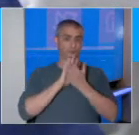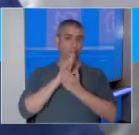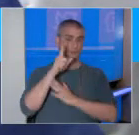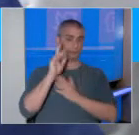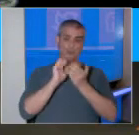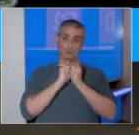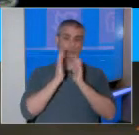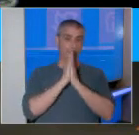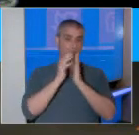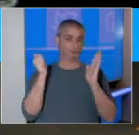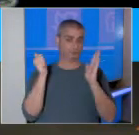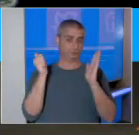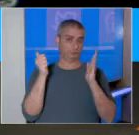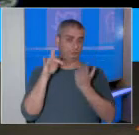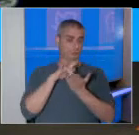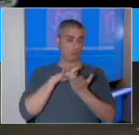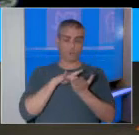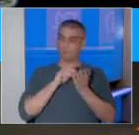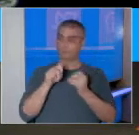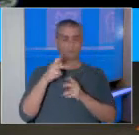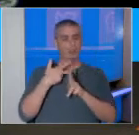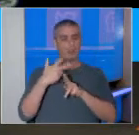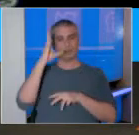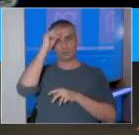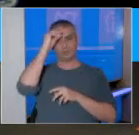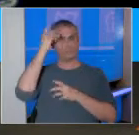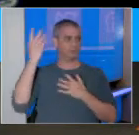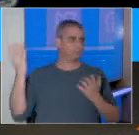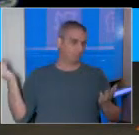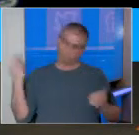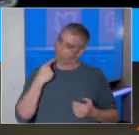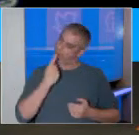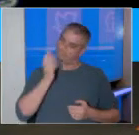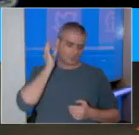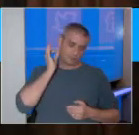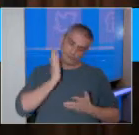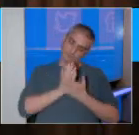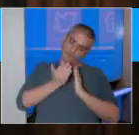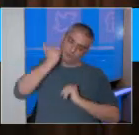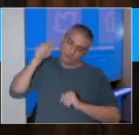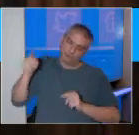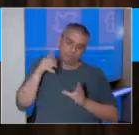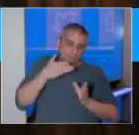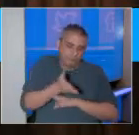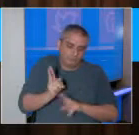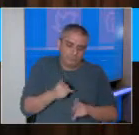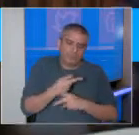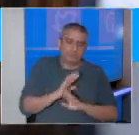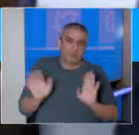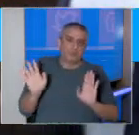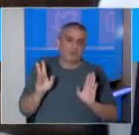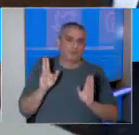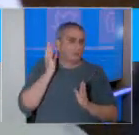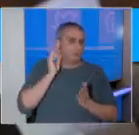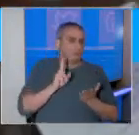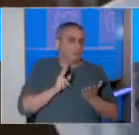18 או 16 מושבים שהם צבועים רק לגברים. זאת אומרת, אומרים לנשים מראש, לכאן אתם לא תוכלו להיכנס, לנשים מסוג מאוד